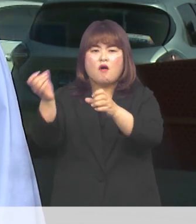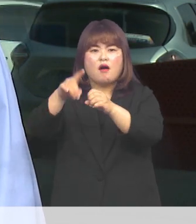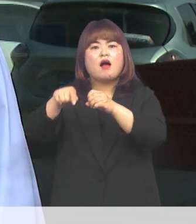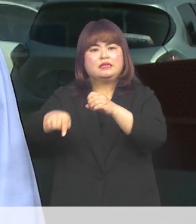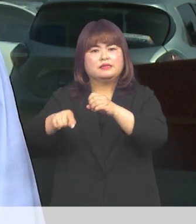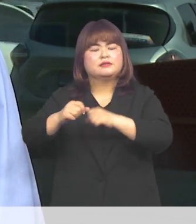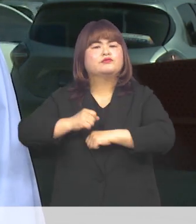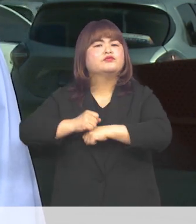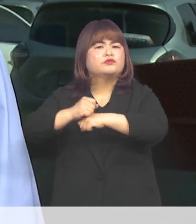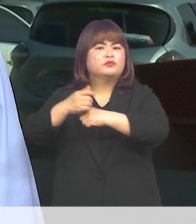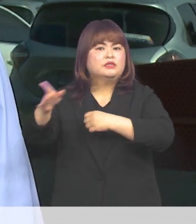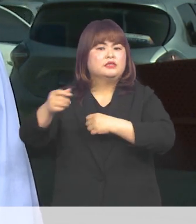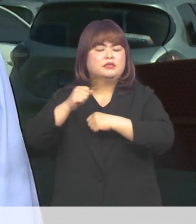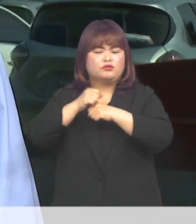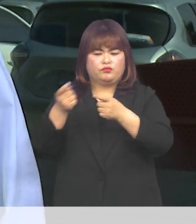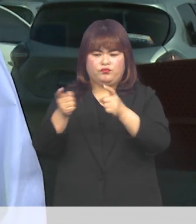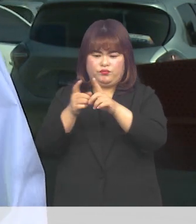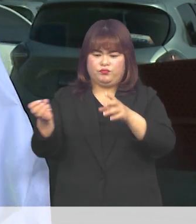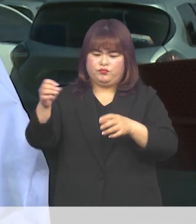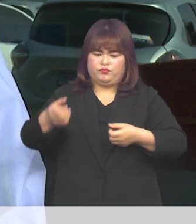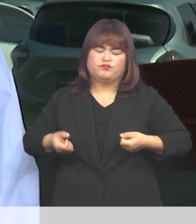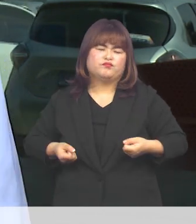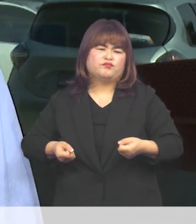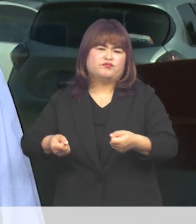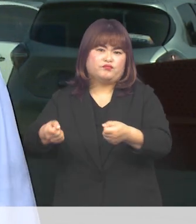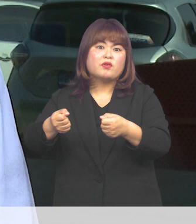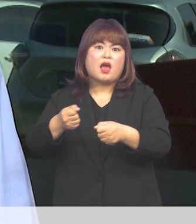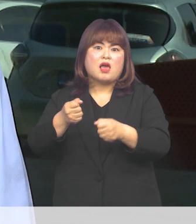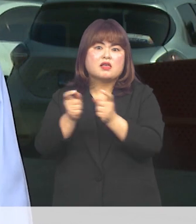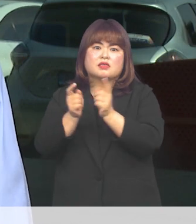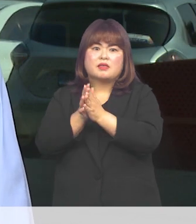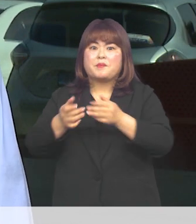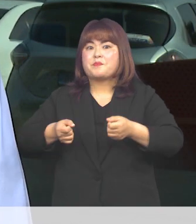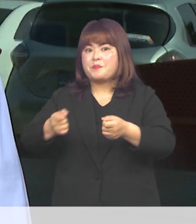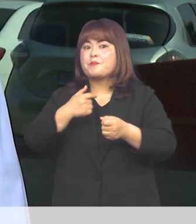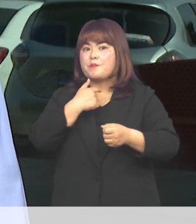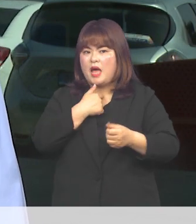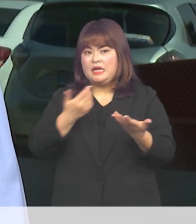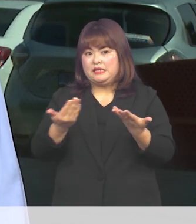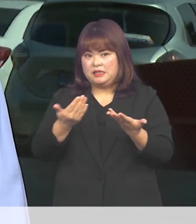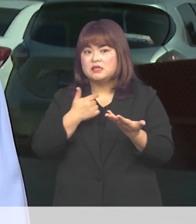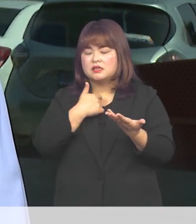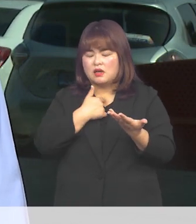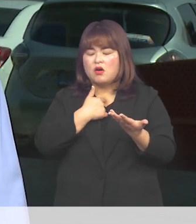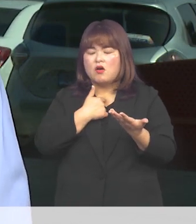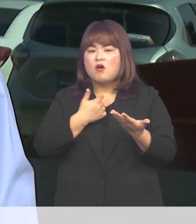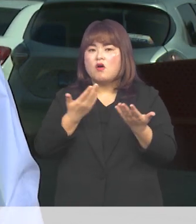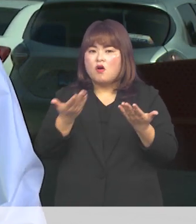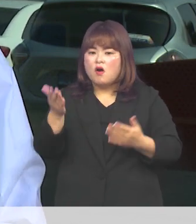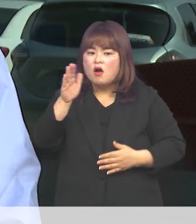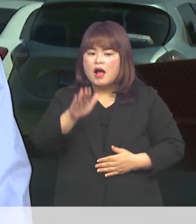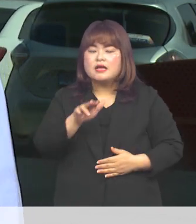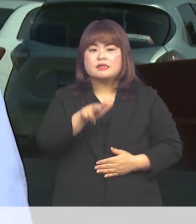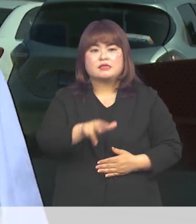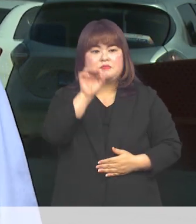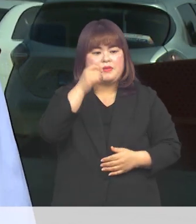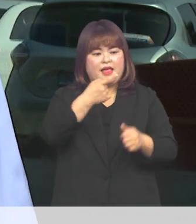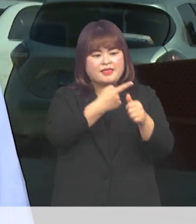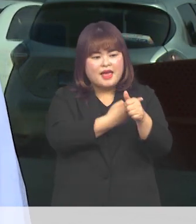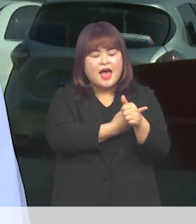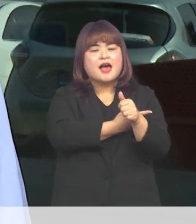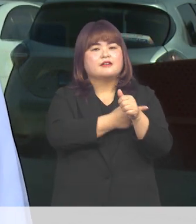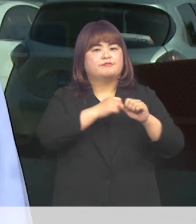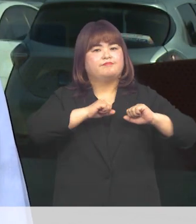수거하셔서 손수레에 넣고 손으로 밀고 이렇게 청소를 하셨는데 이제는 전동으로